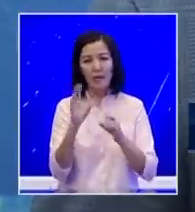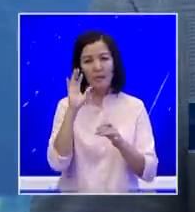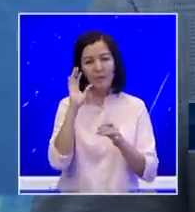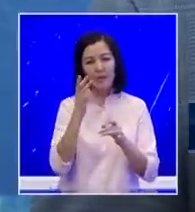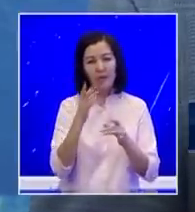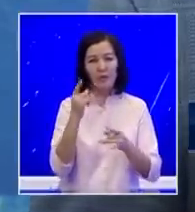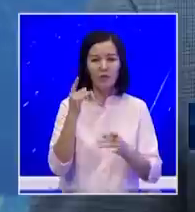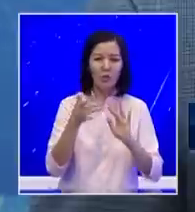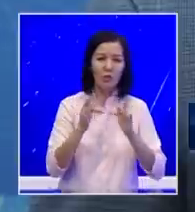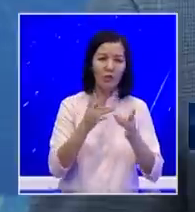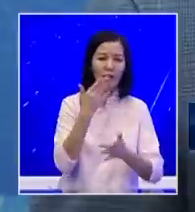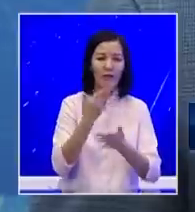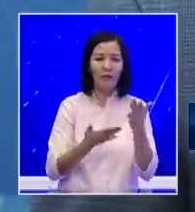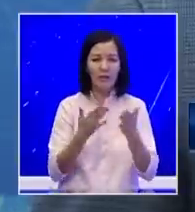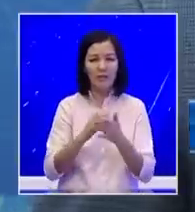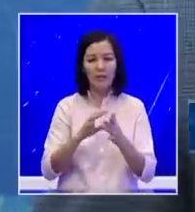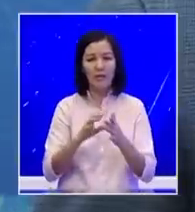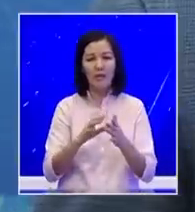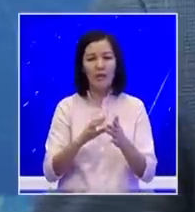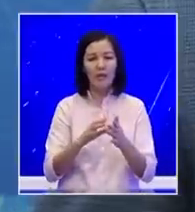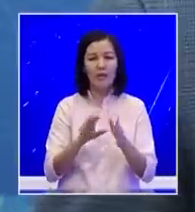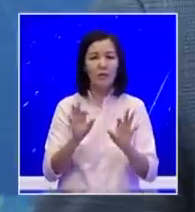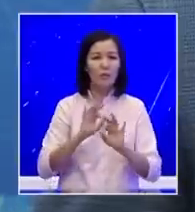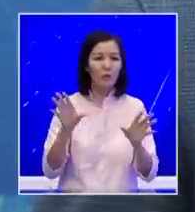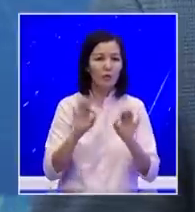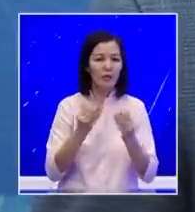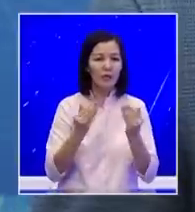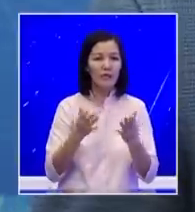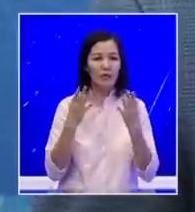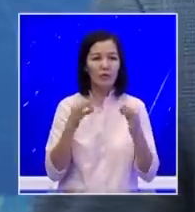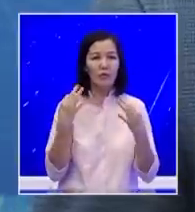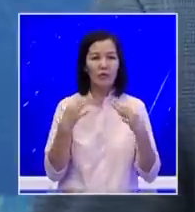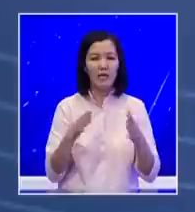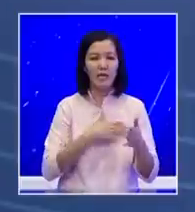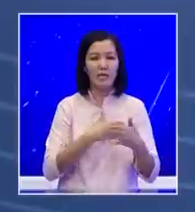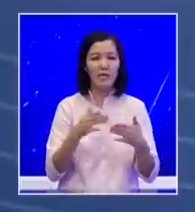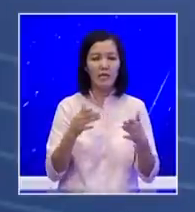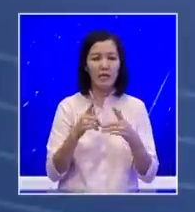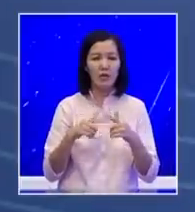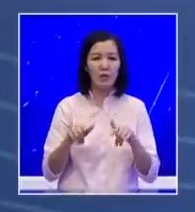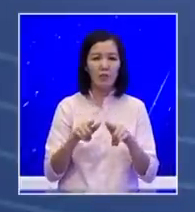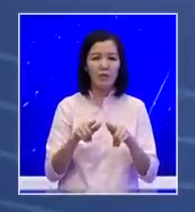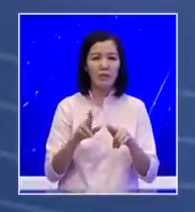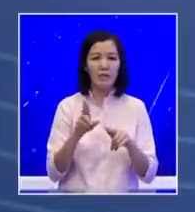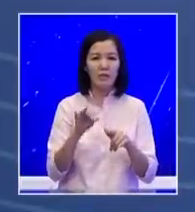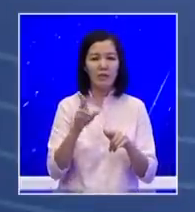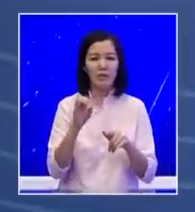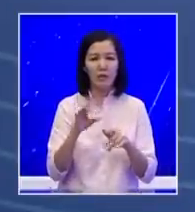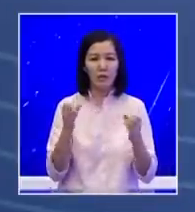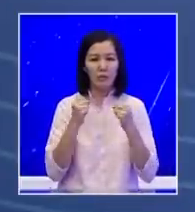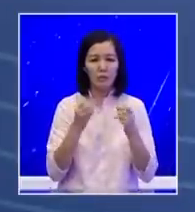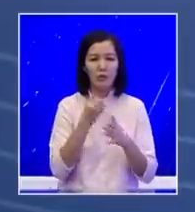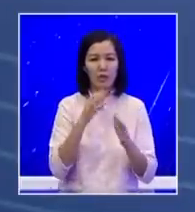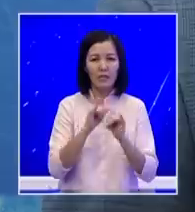психологтардың онлайн кеңестері, заңгердің кеңестері және де қазіргі таңда еріктілердің ұйымдастырып жатқаны спорттық ойындар, киберспортты елімізде жақсы